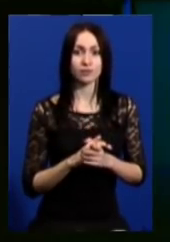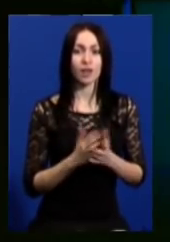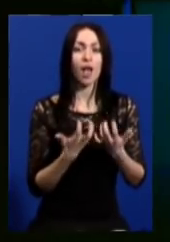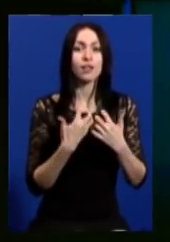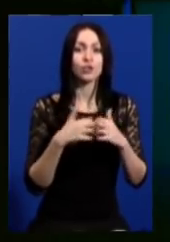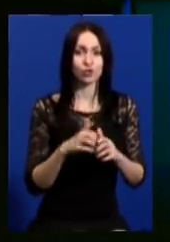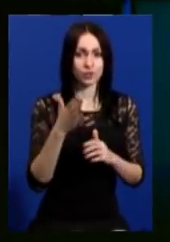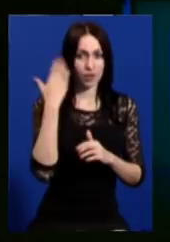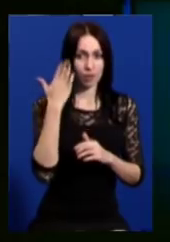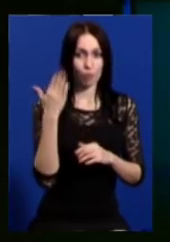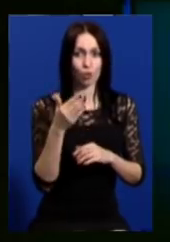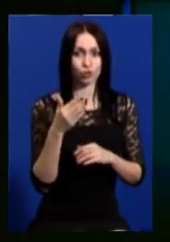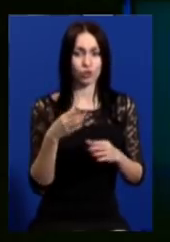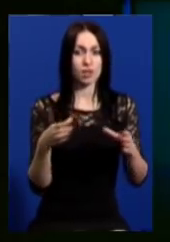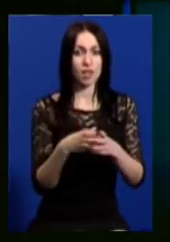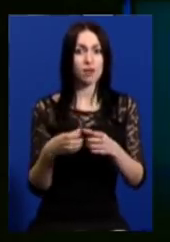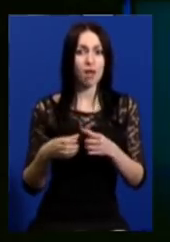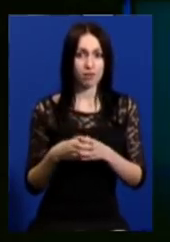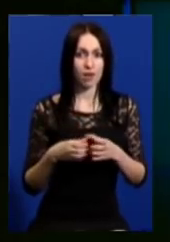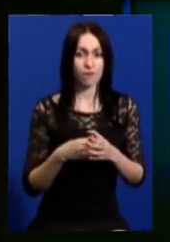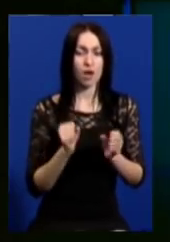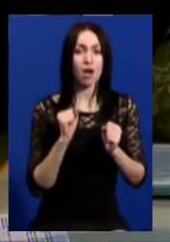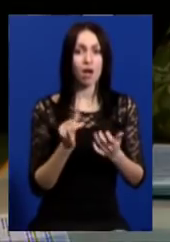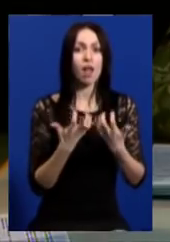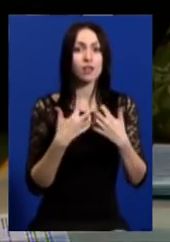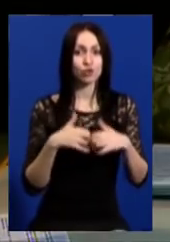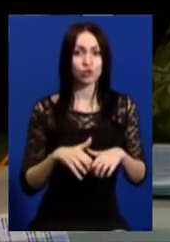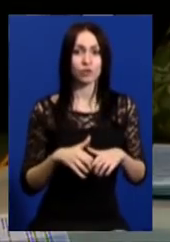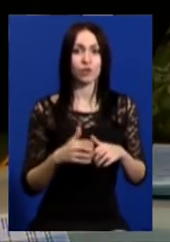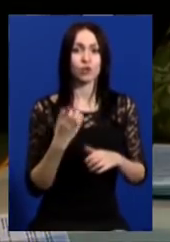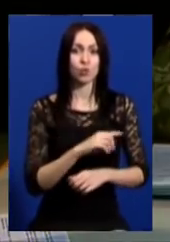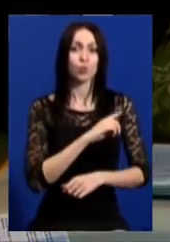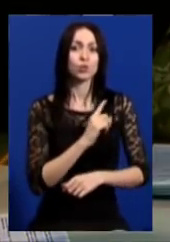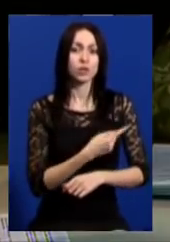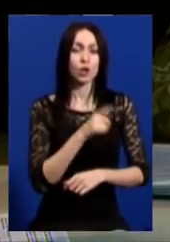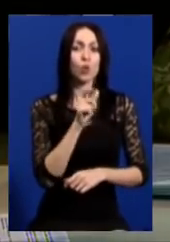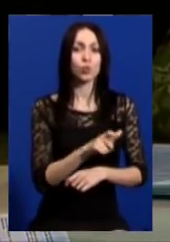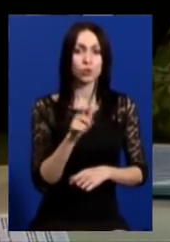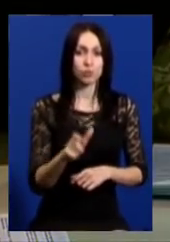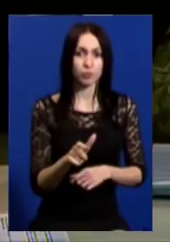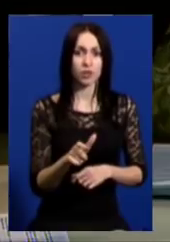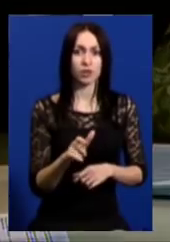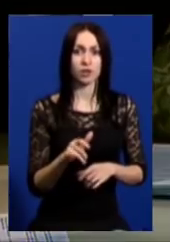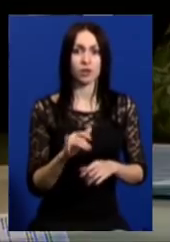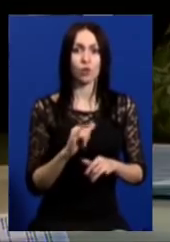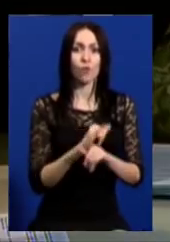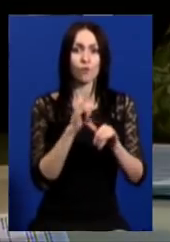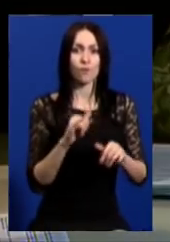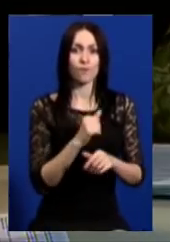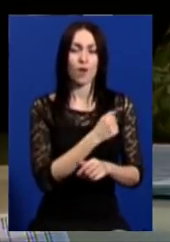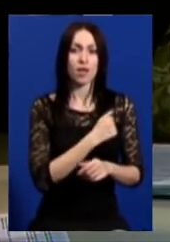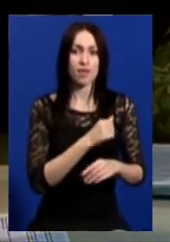кількості прикордонних нарядів, а посилення людьми, нарощенням військової